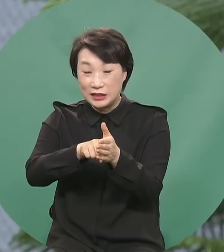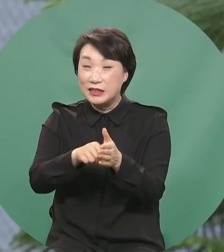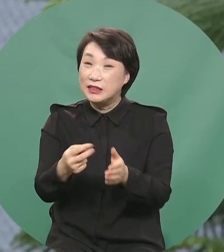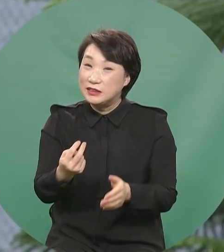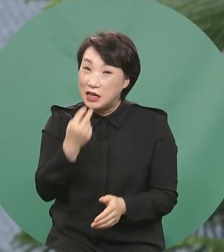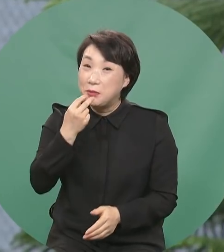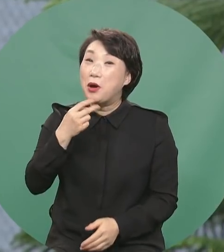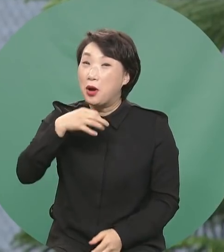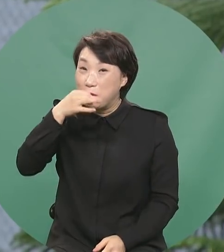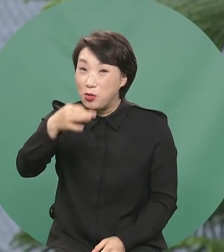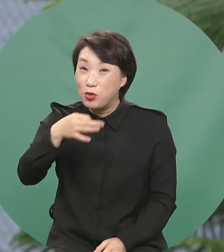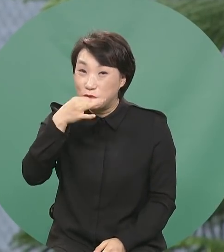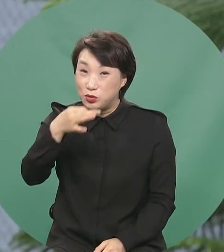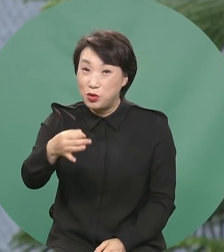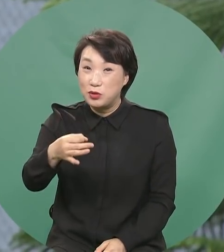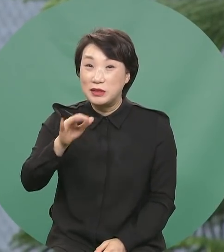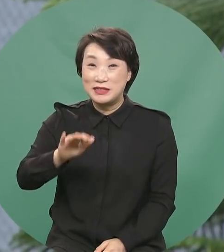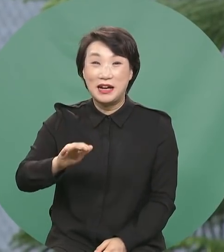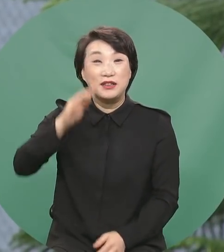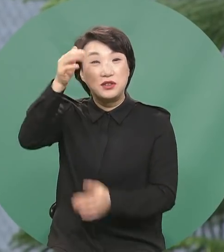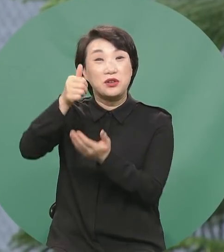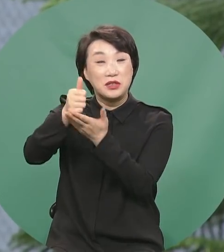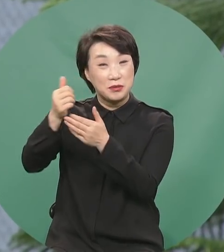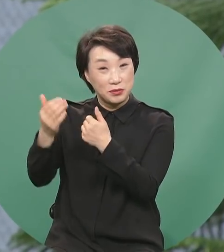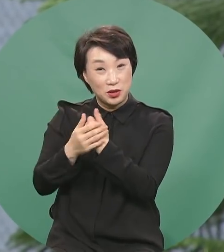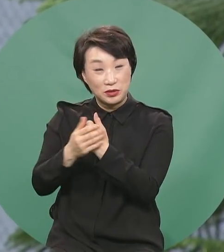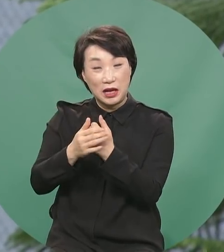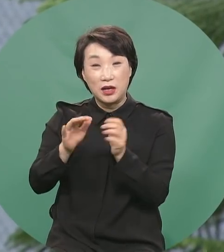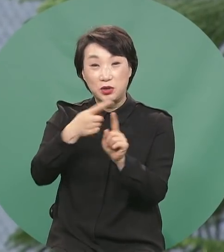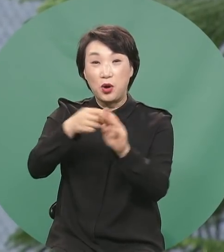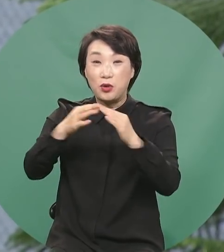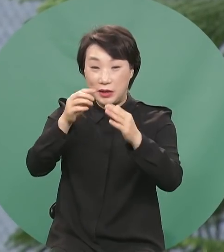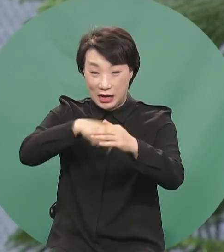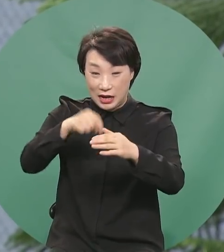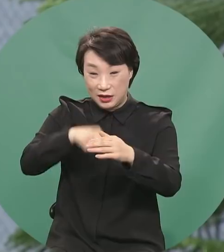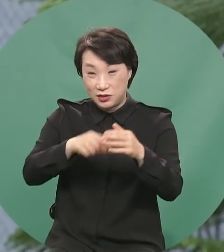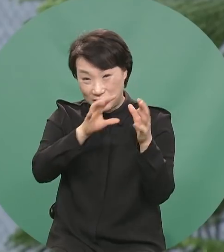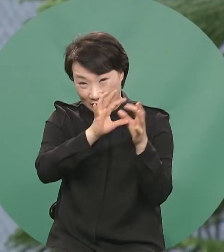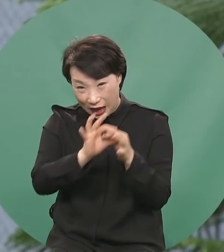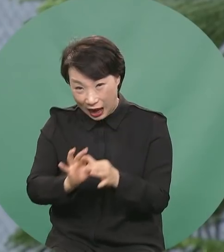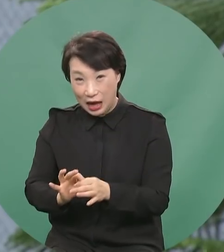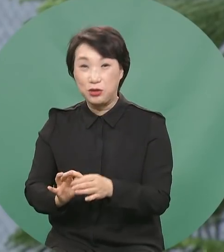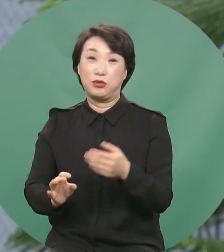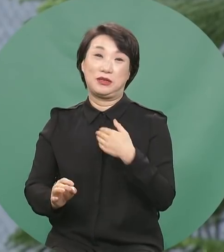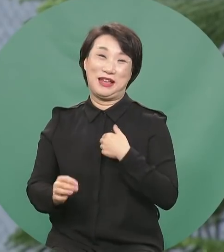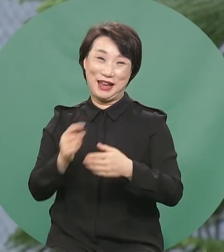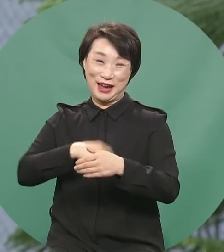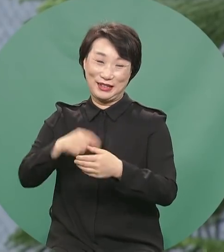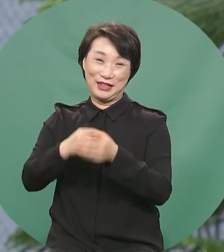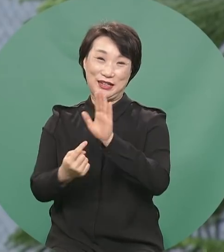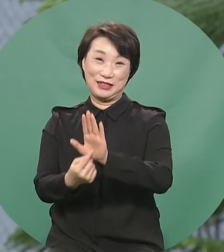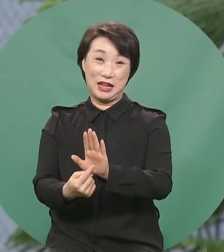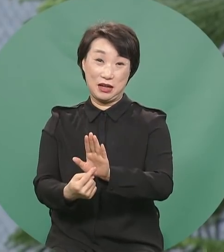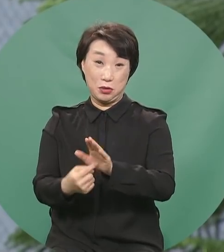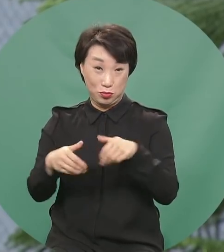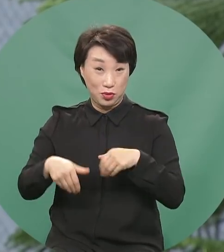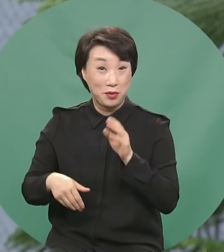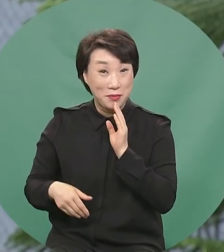생명의 목소리가 성령으로 교회 안에서 나에게 나타나지